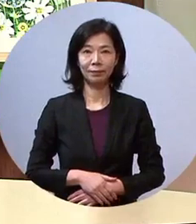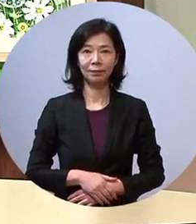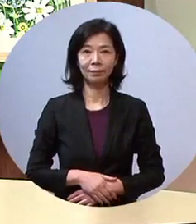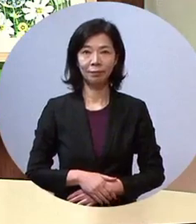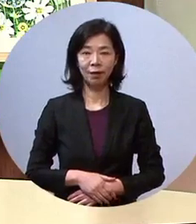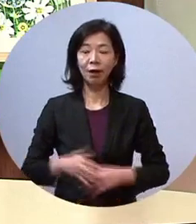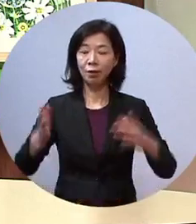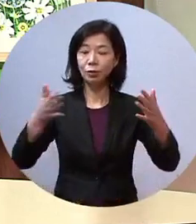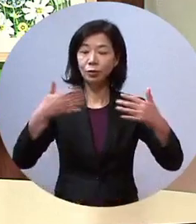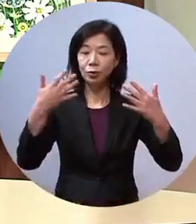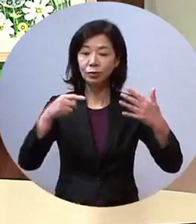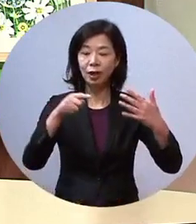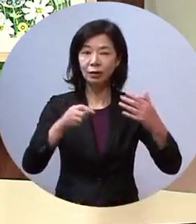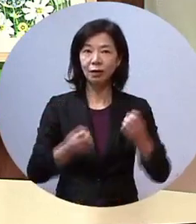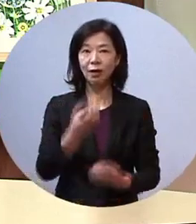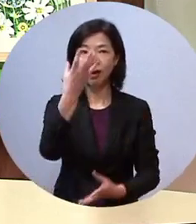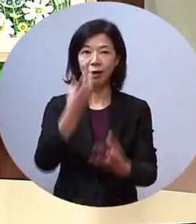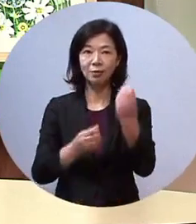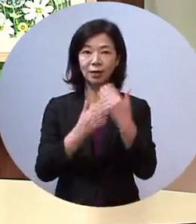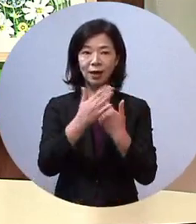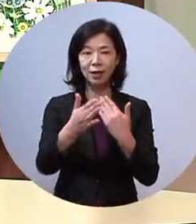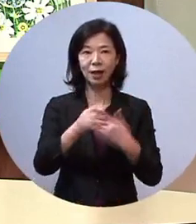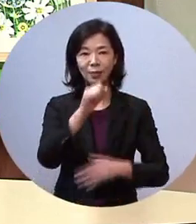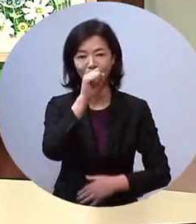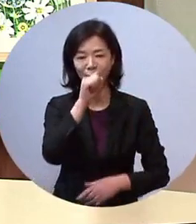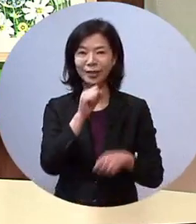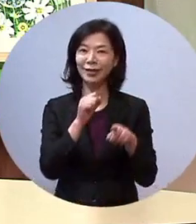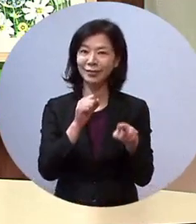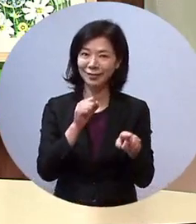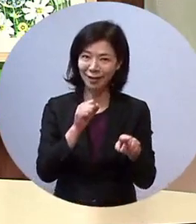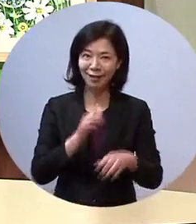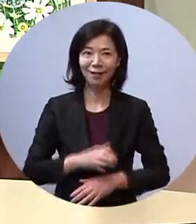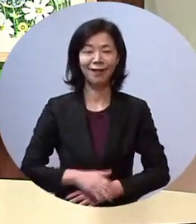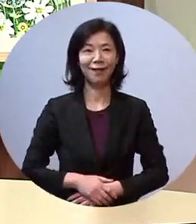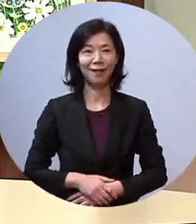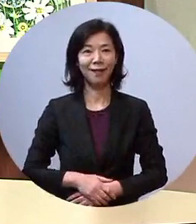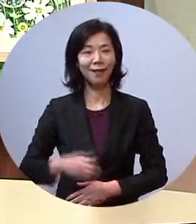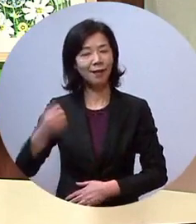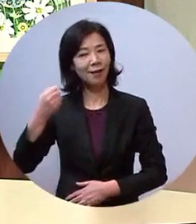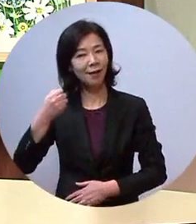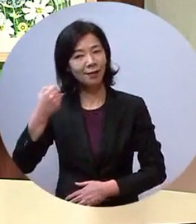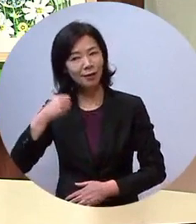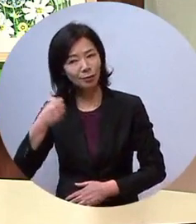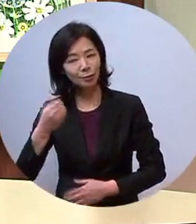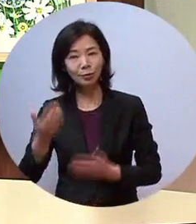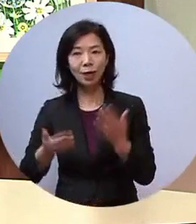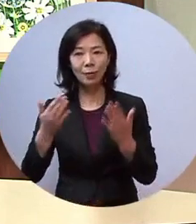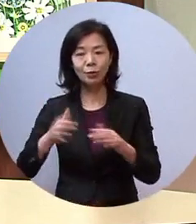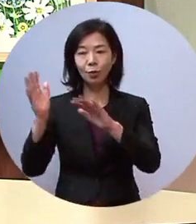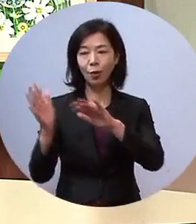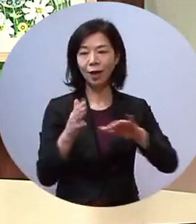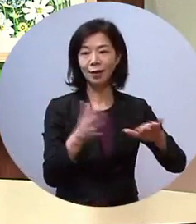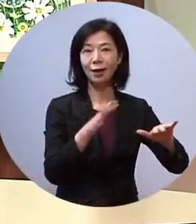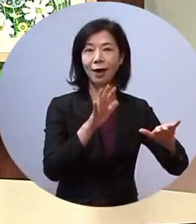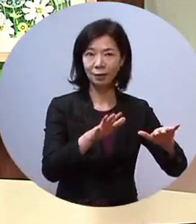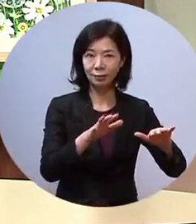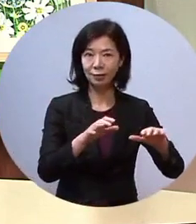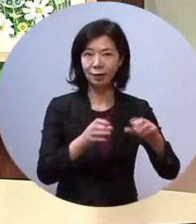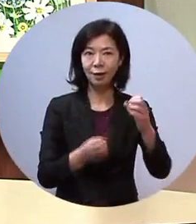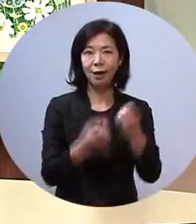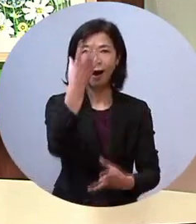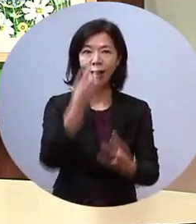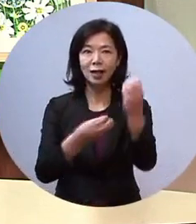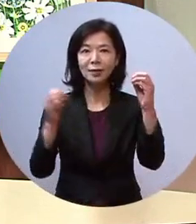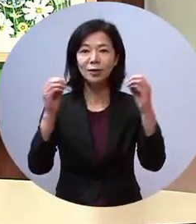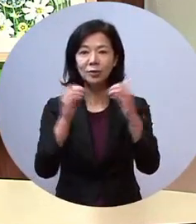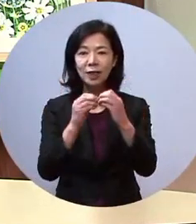涼しくなってからやる花火、おつなものですね。夏より風もあるので、花火自身の煙に邪魔されること